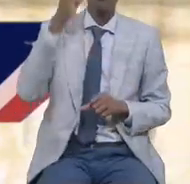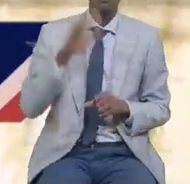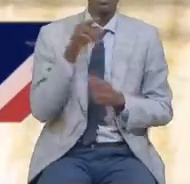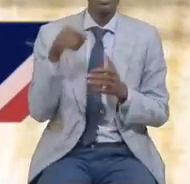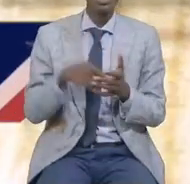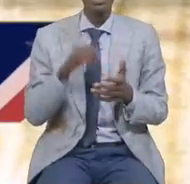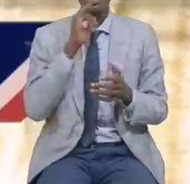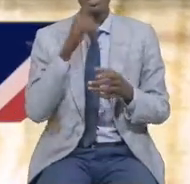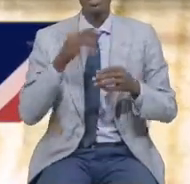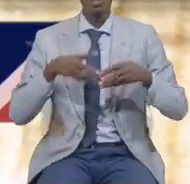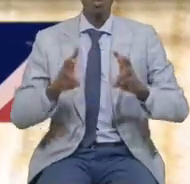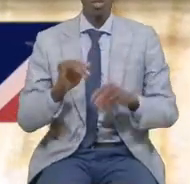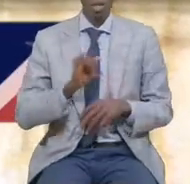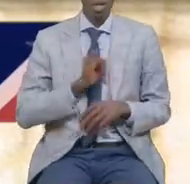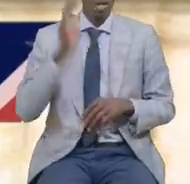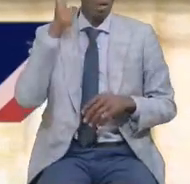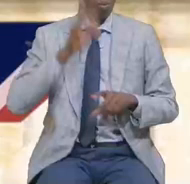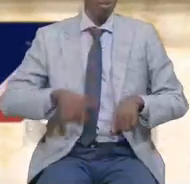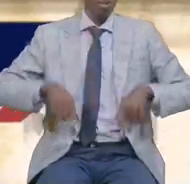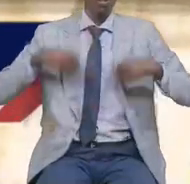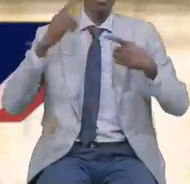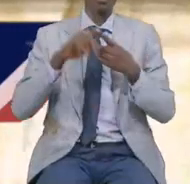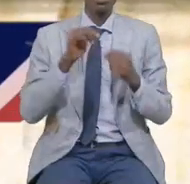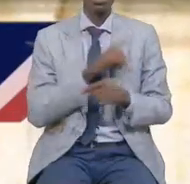Voici comment je vais vivre pour le Seigneur.